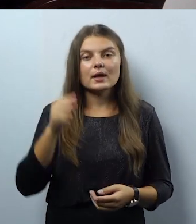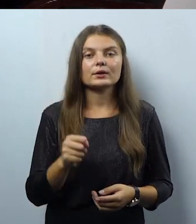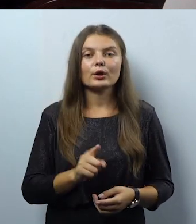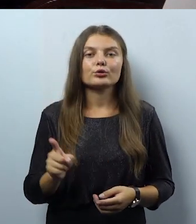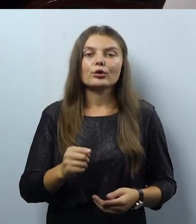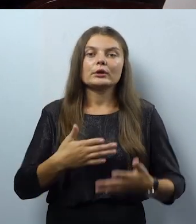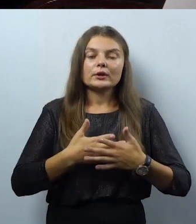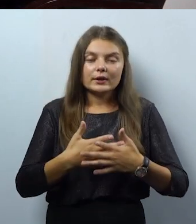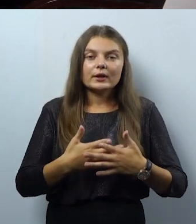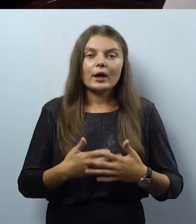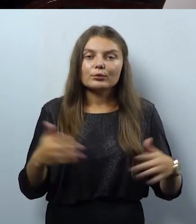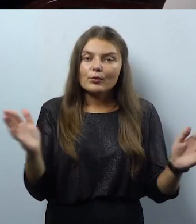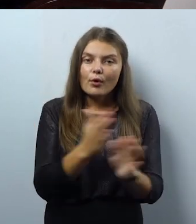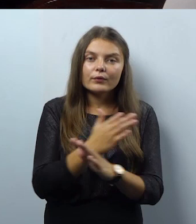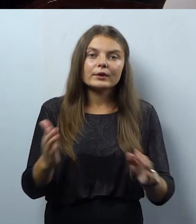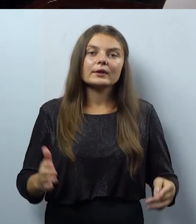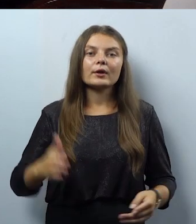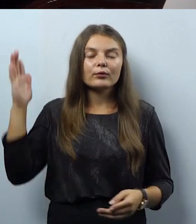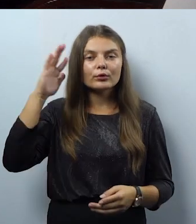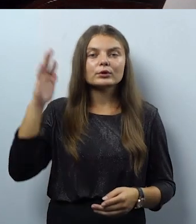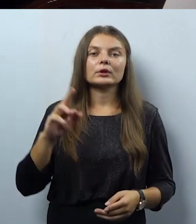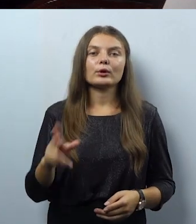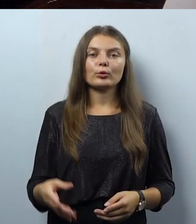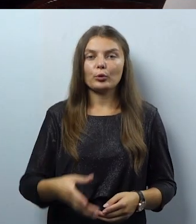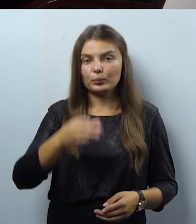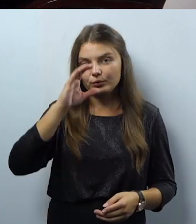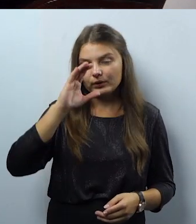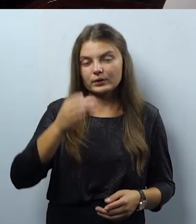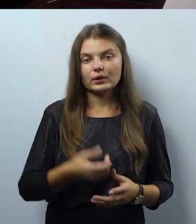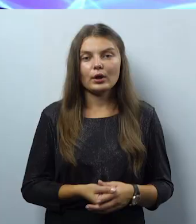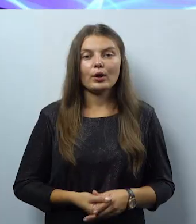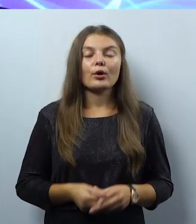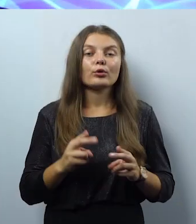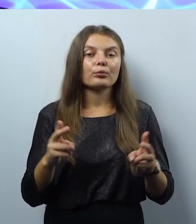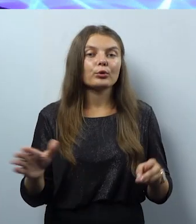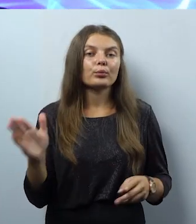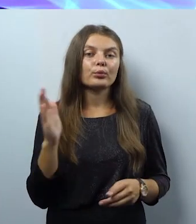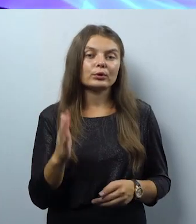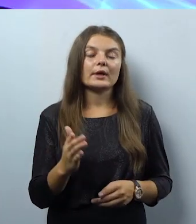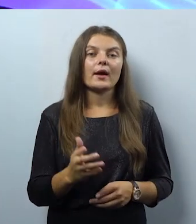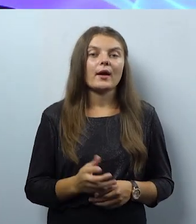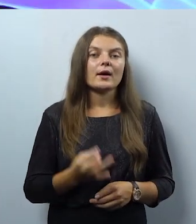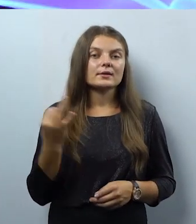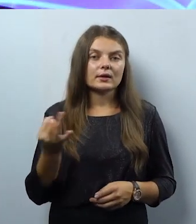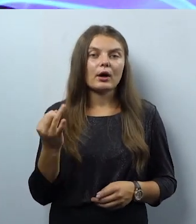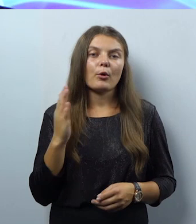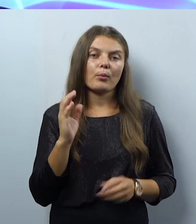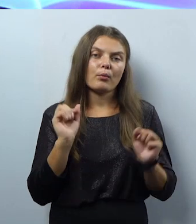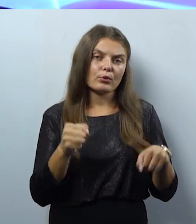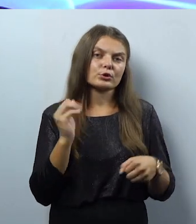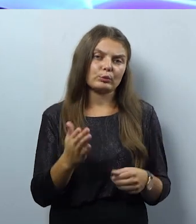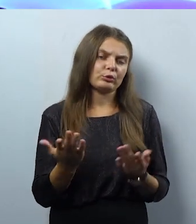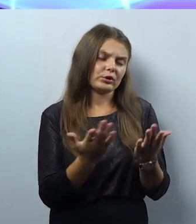це воно має бути так. Це є в нашій програмі. Хто хоче, кому буде цікаво, може бути це все прочитати. Тут є